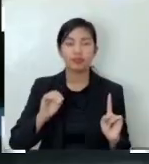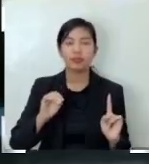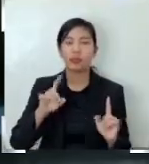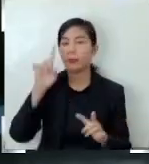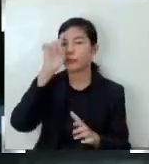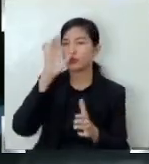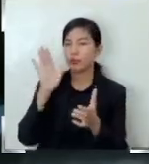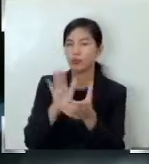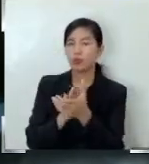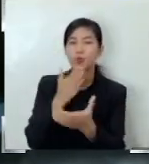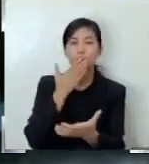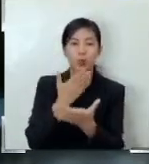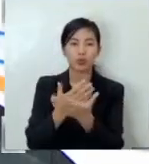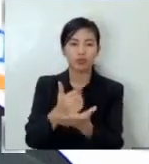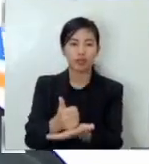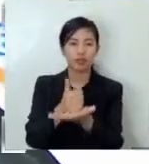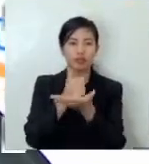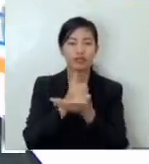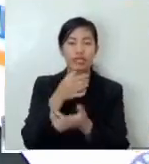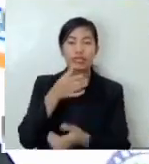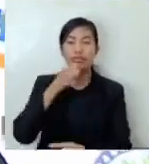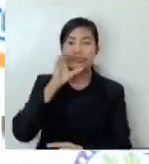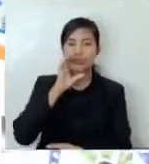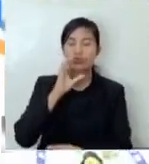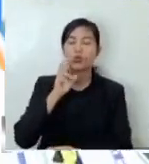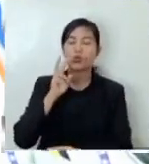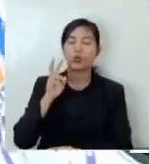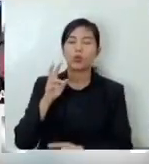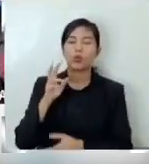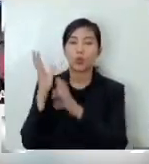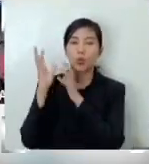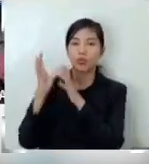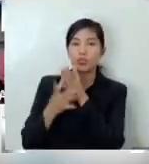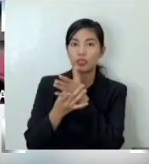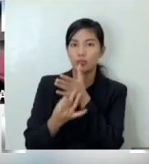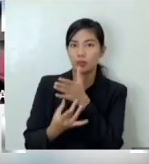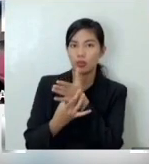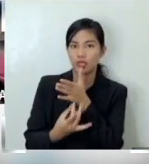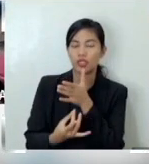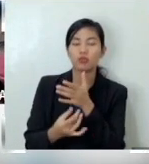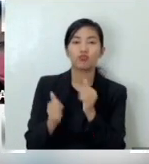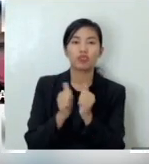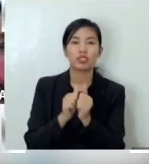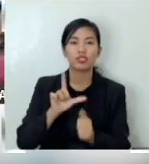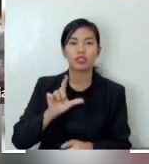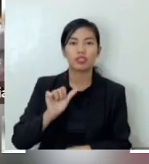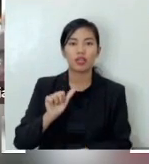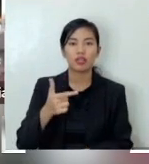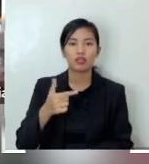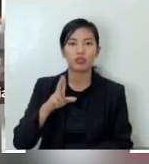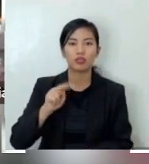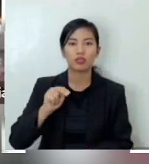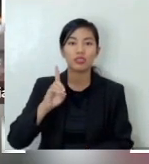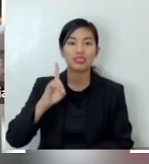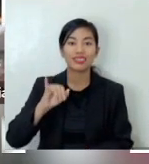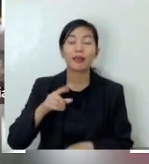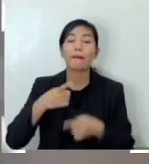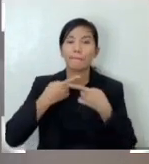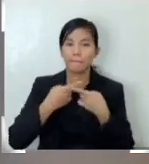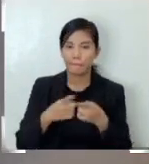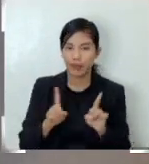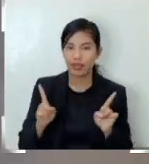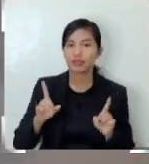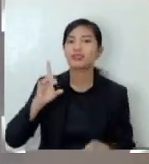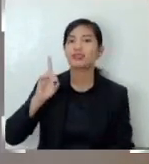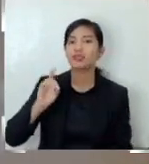ang pag-inom niya ng VCO at Lagundi capsules. Pero giit ng DOST-FNRI at Palasyo,